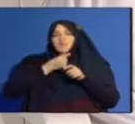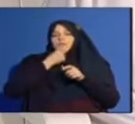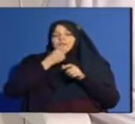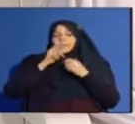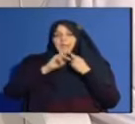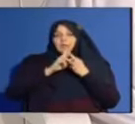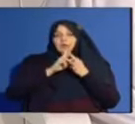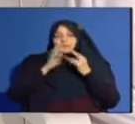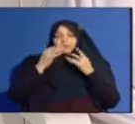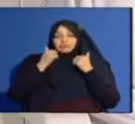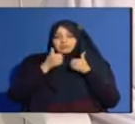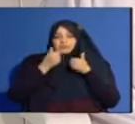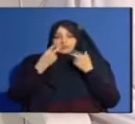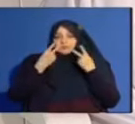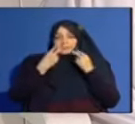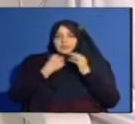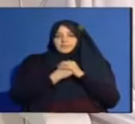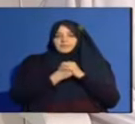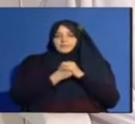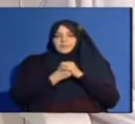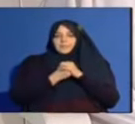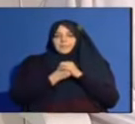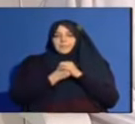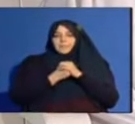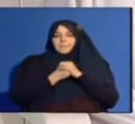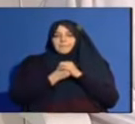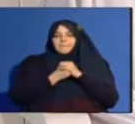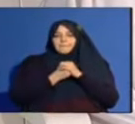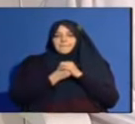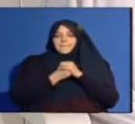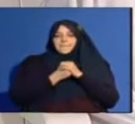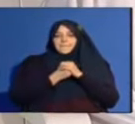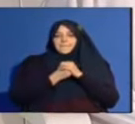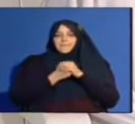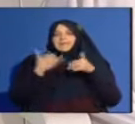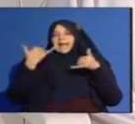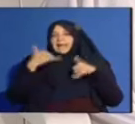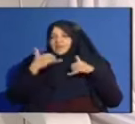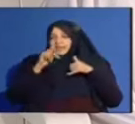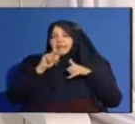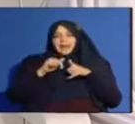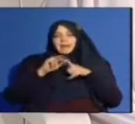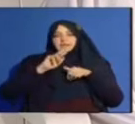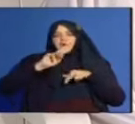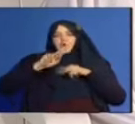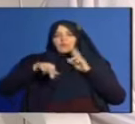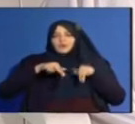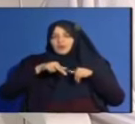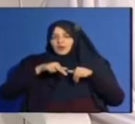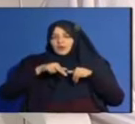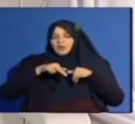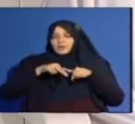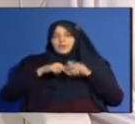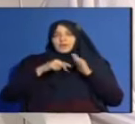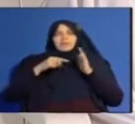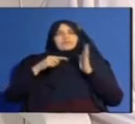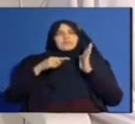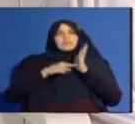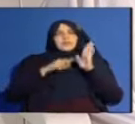الجميع. أولا الجزائر عندها اتفاقية صدرت